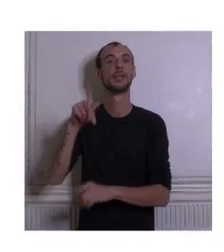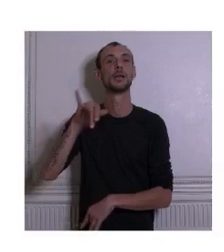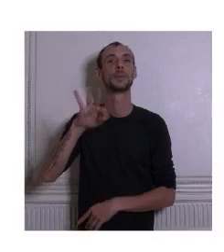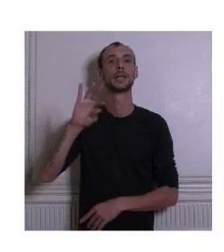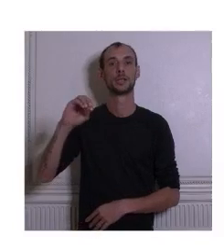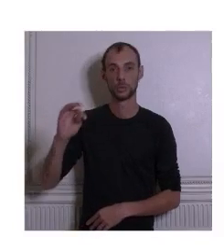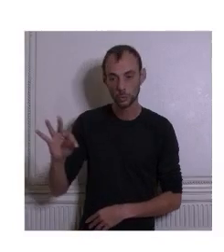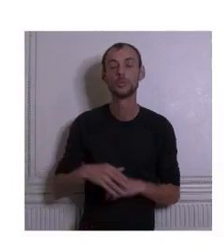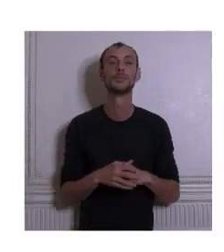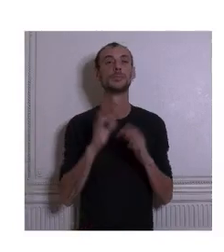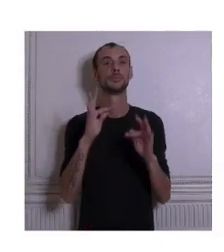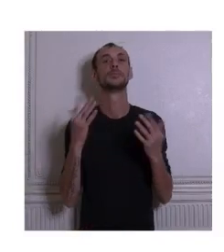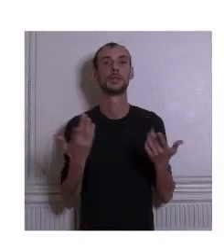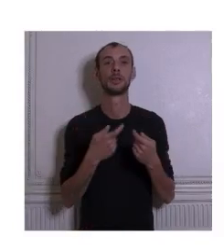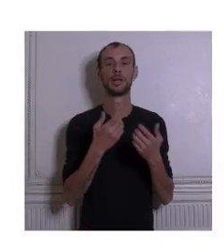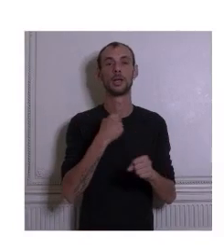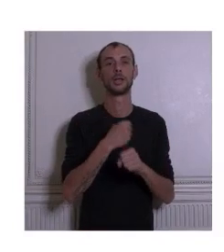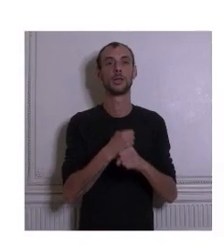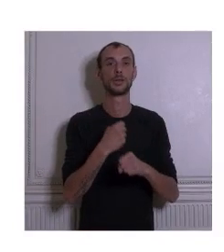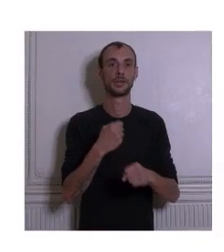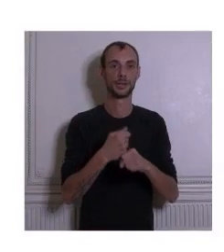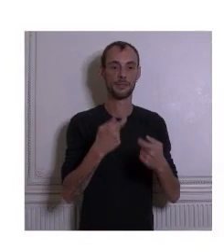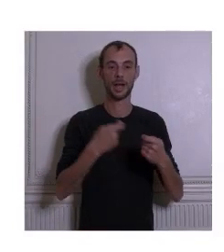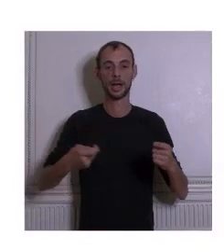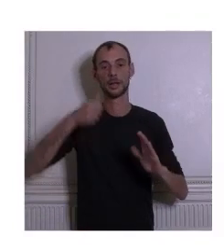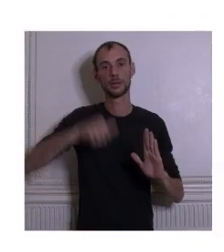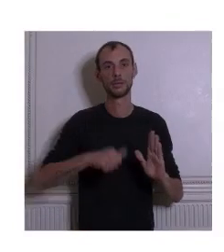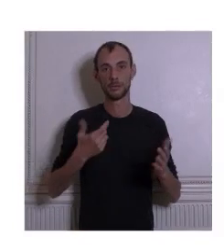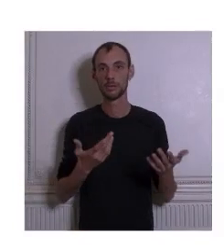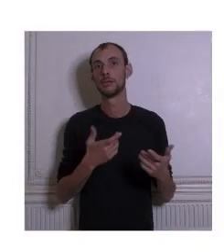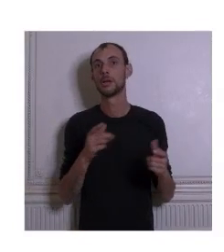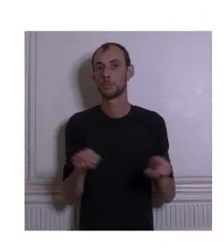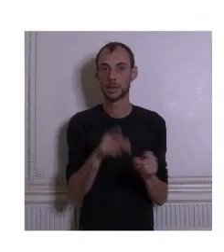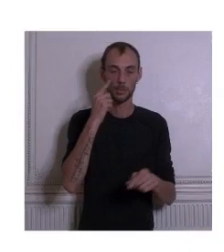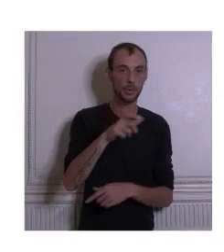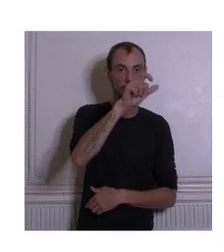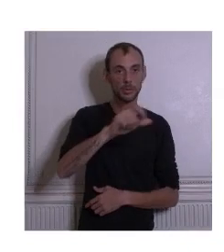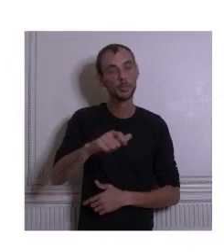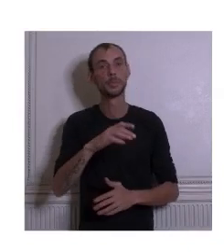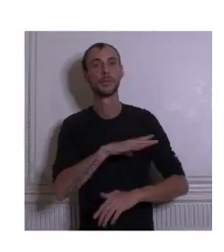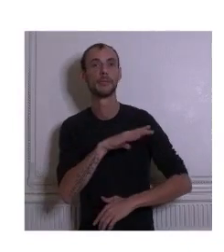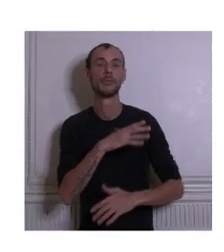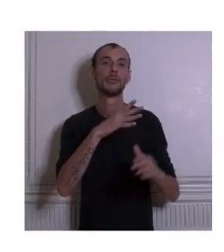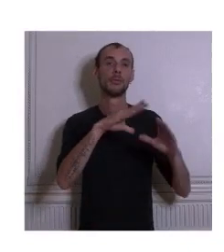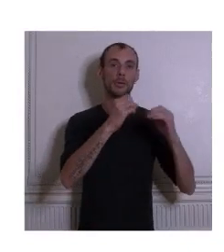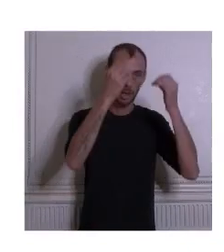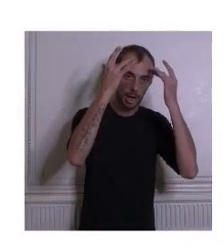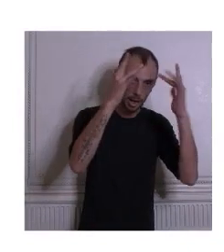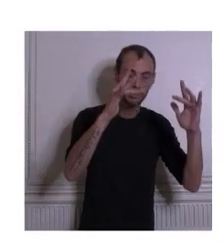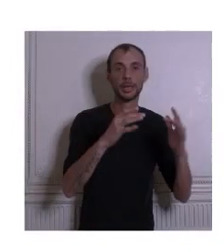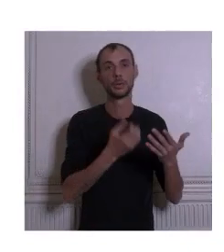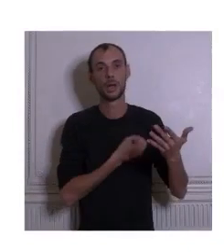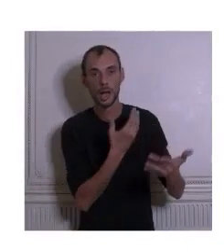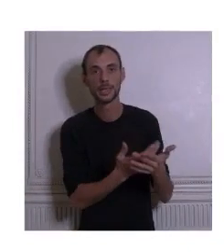de présence, notamment le congé parental, ou tout autre congé régulièrement octroyé en application